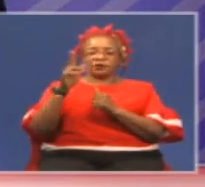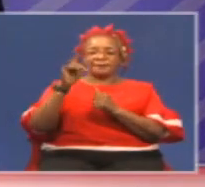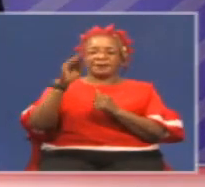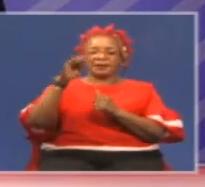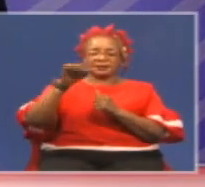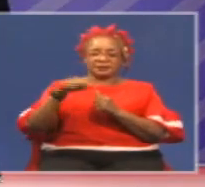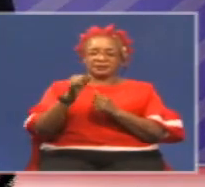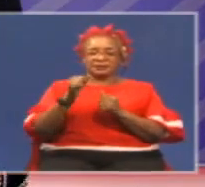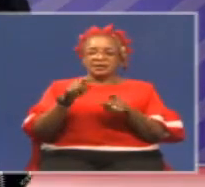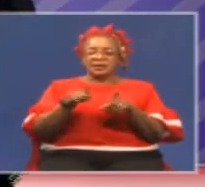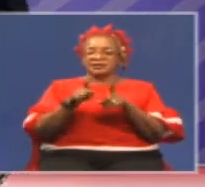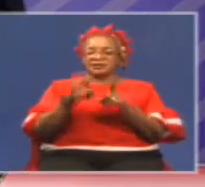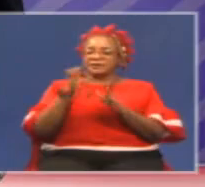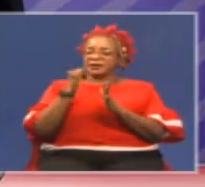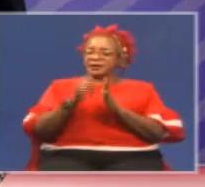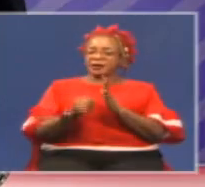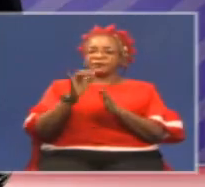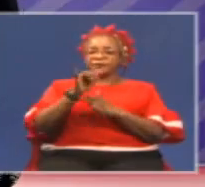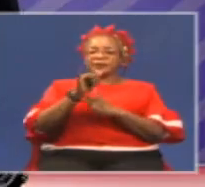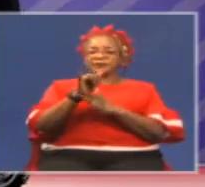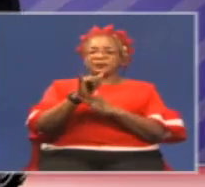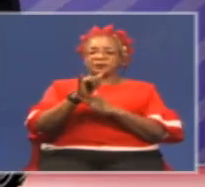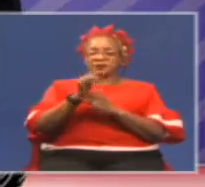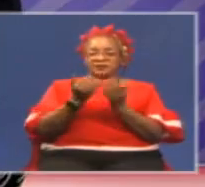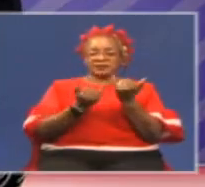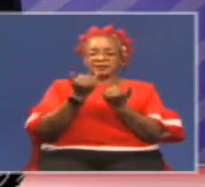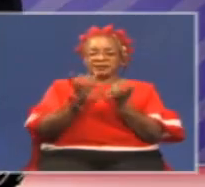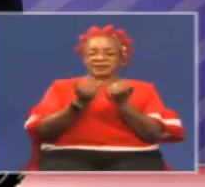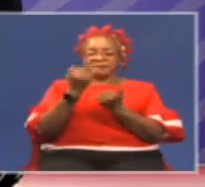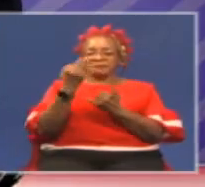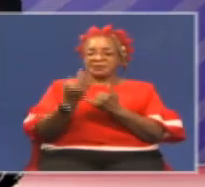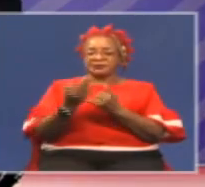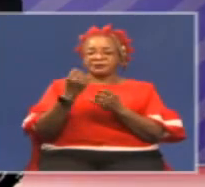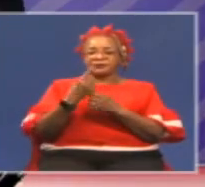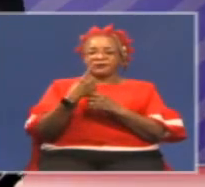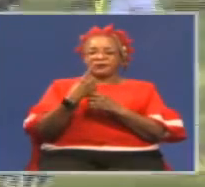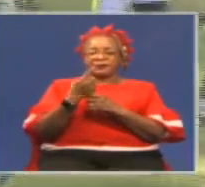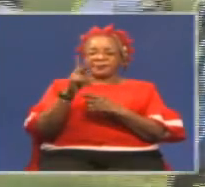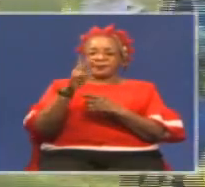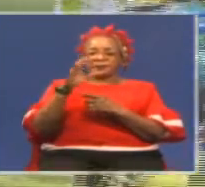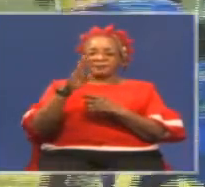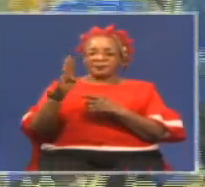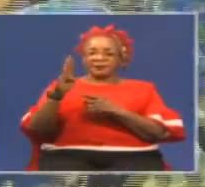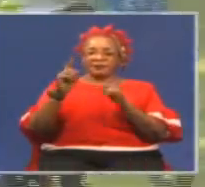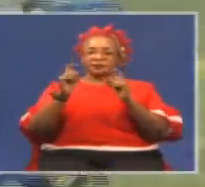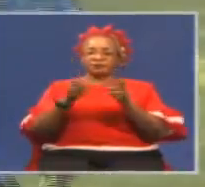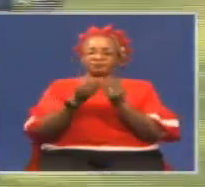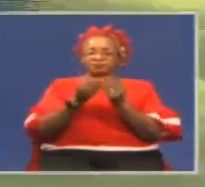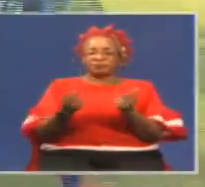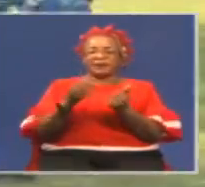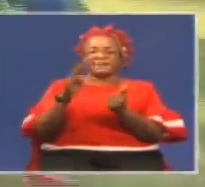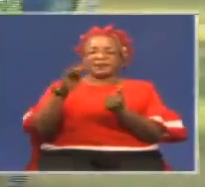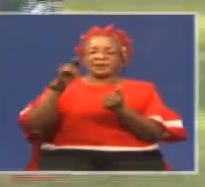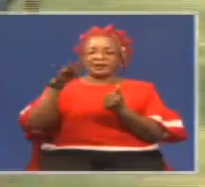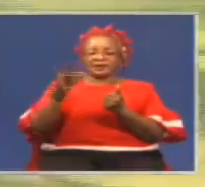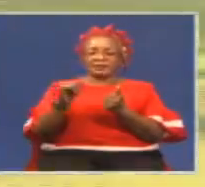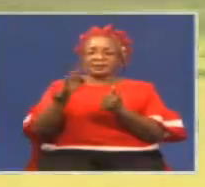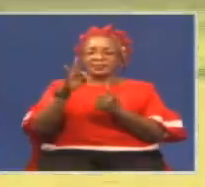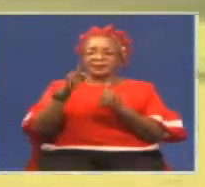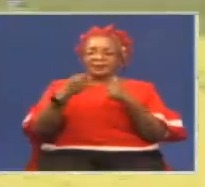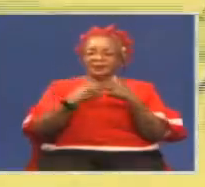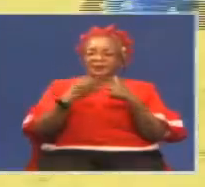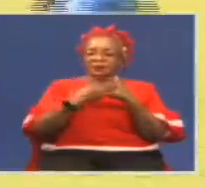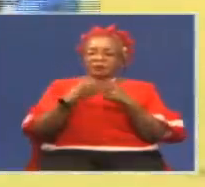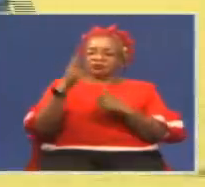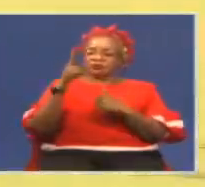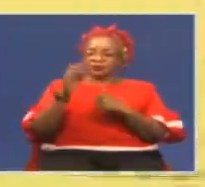Sugar katika finali ya msimu huu Jumamosi ya Machi tarehe 11. KCB ilishinda Menengai Oilers alama 38 kwa 20 katika